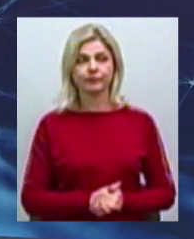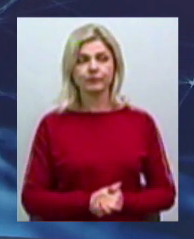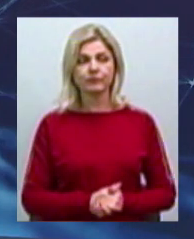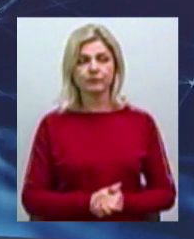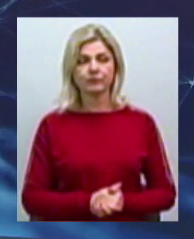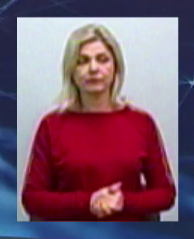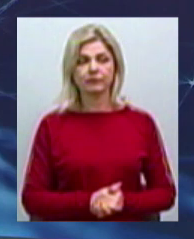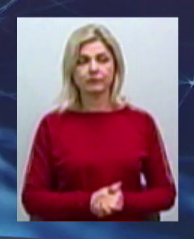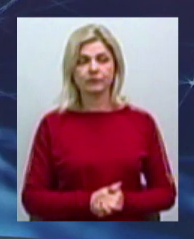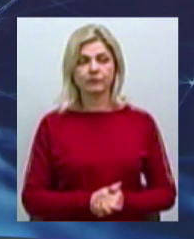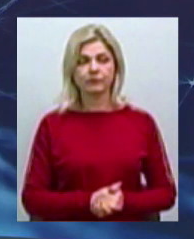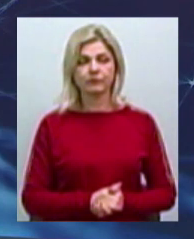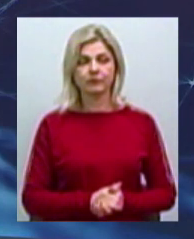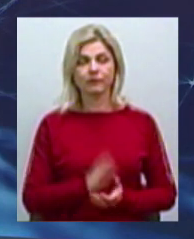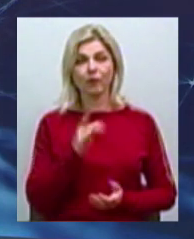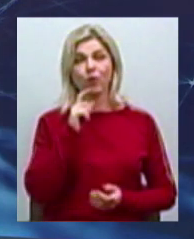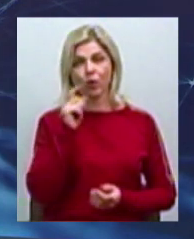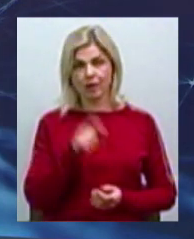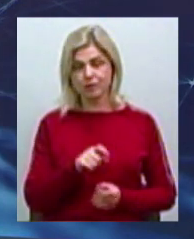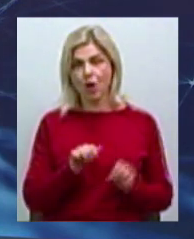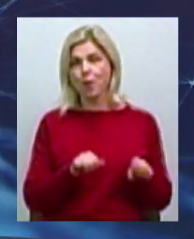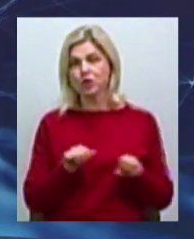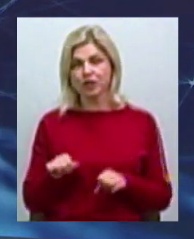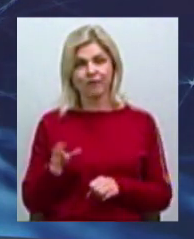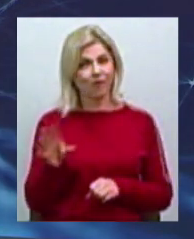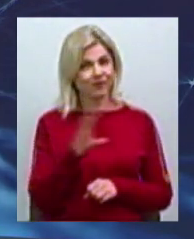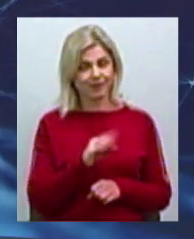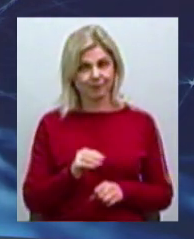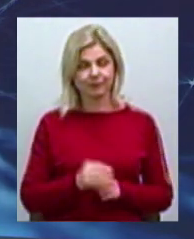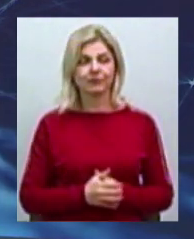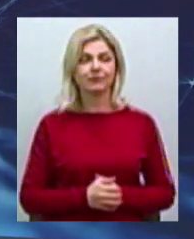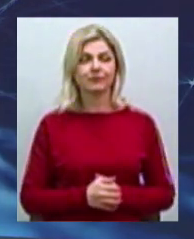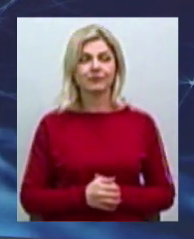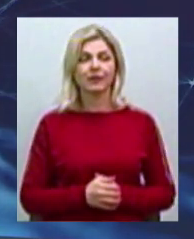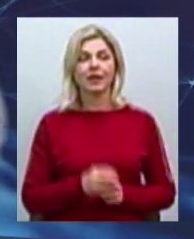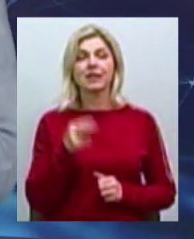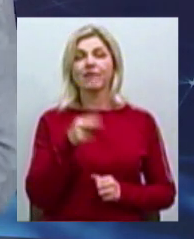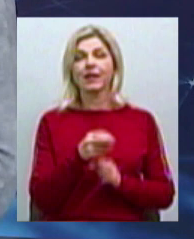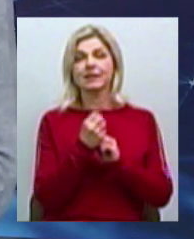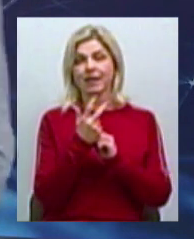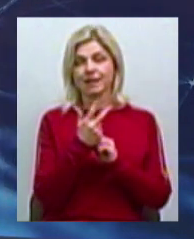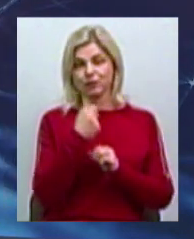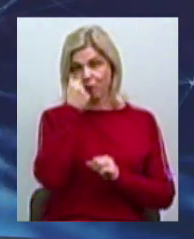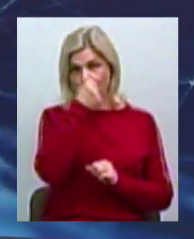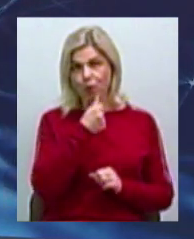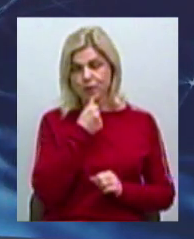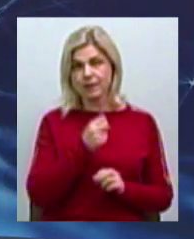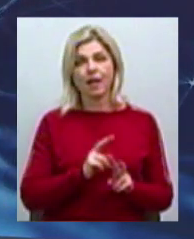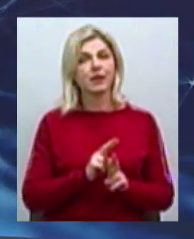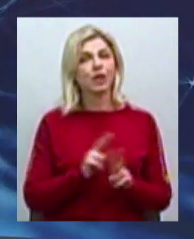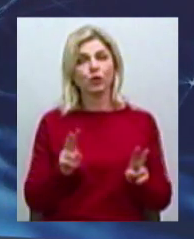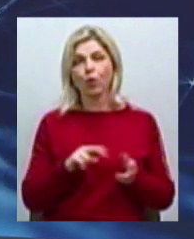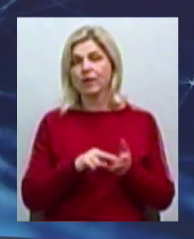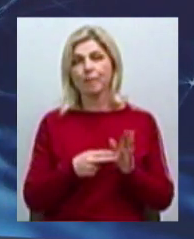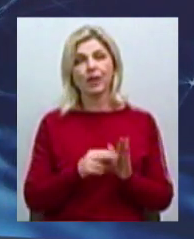Яким він буде? Скажімо так, в Україні можливо все. Тому що в 2013 році ніхто не